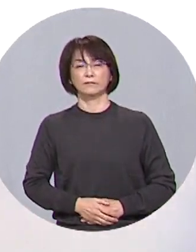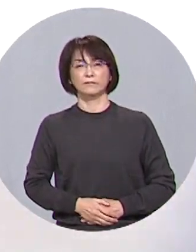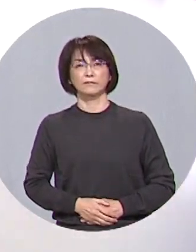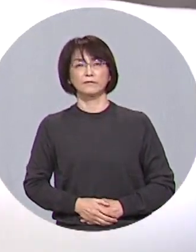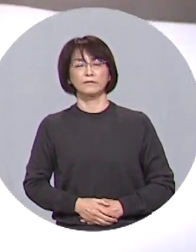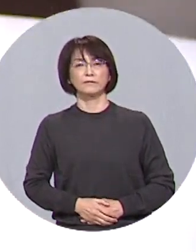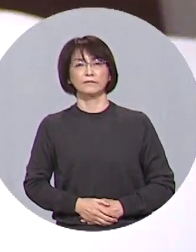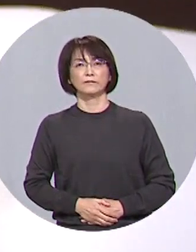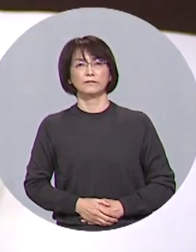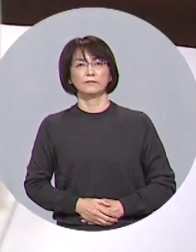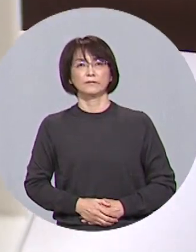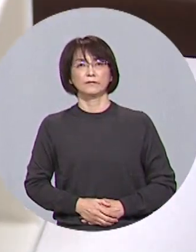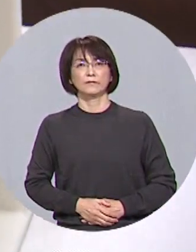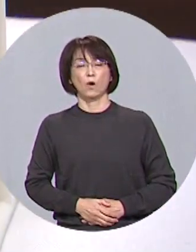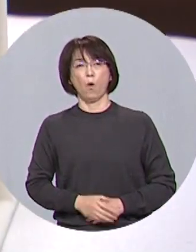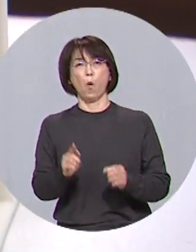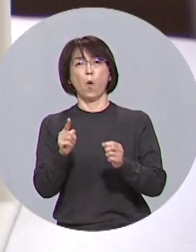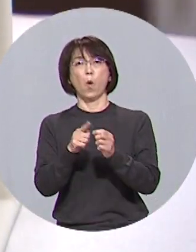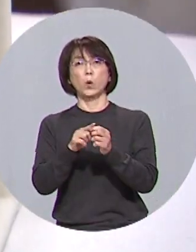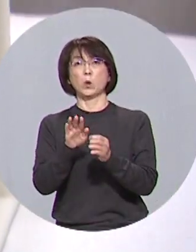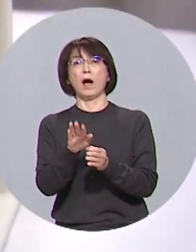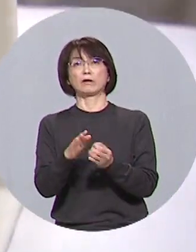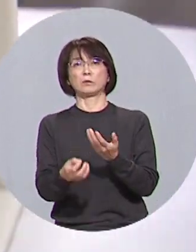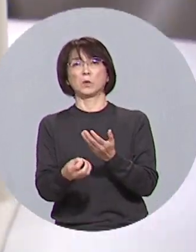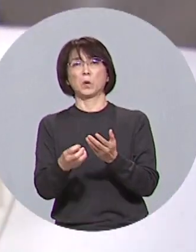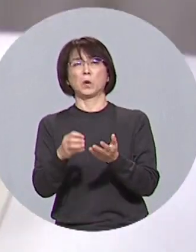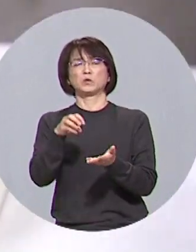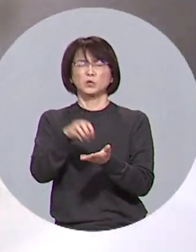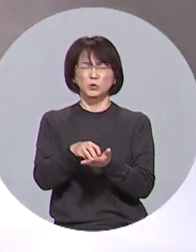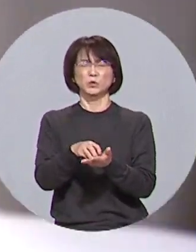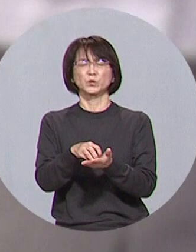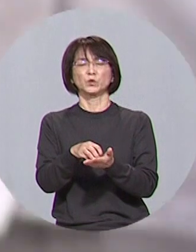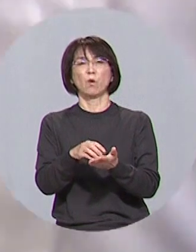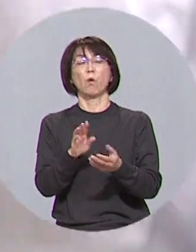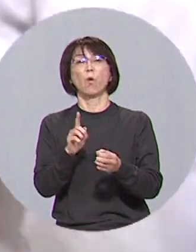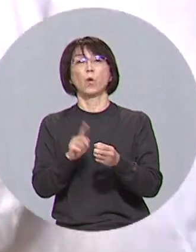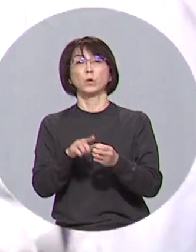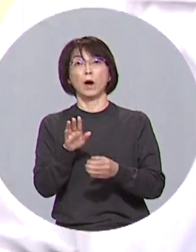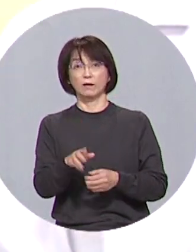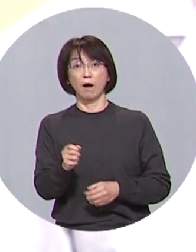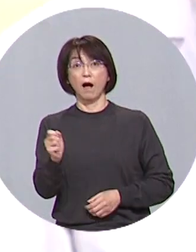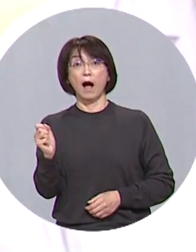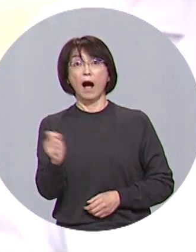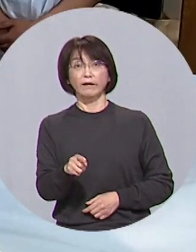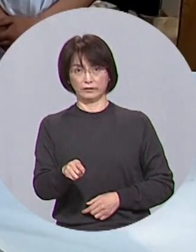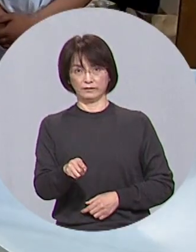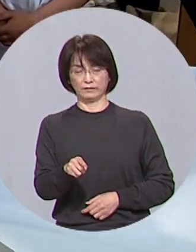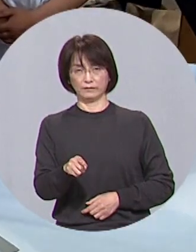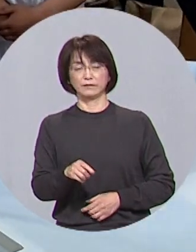い。うわ、 音が、 すげえ、 ジューって言った。 早っ。